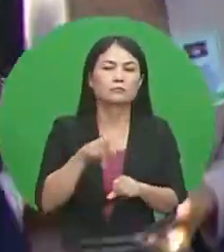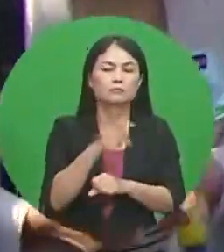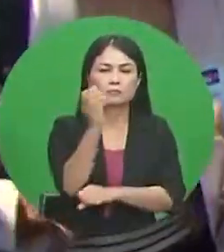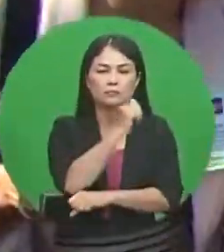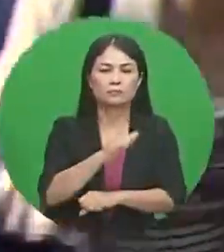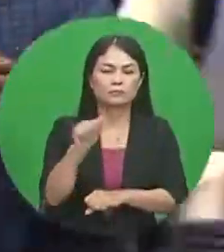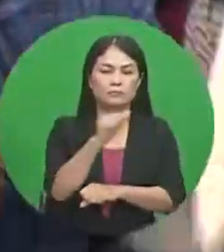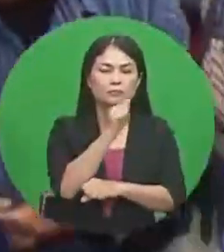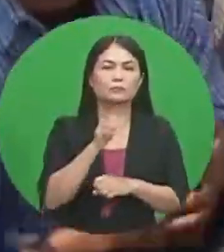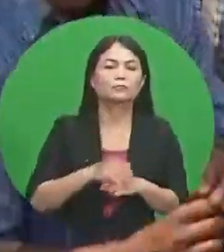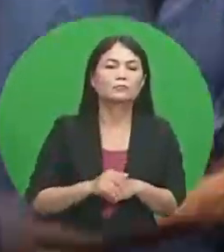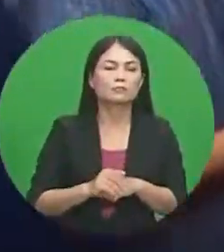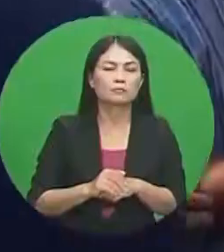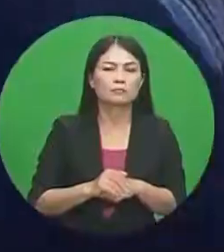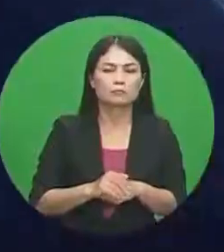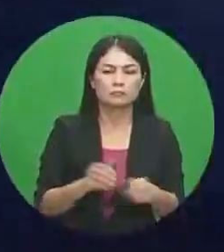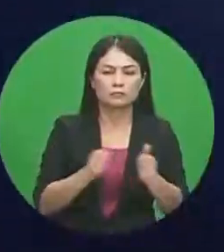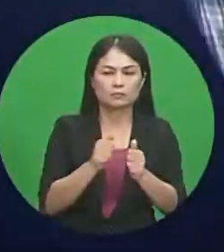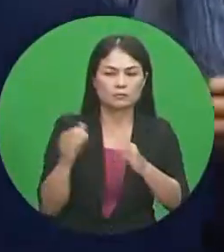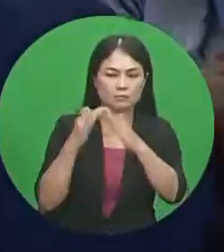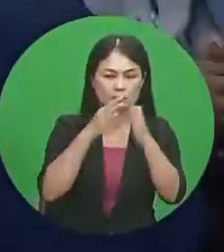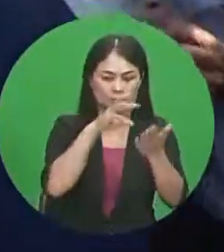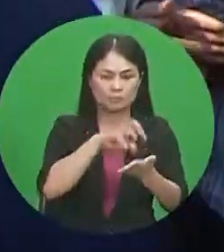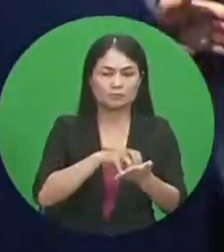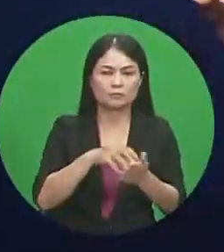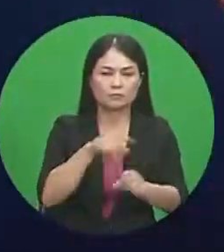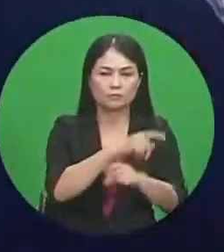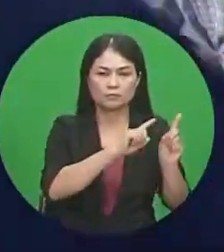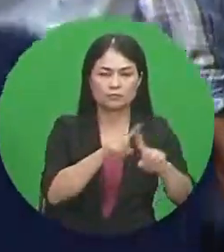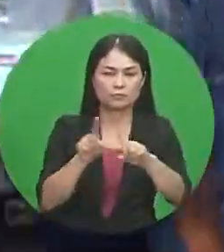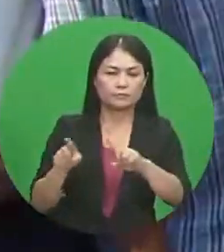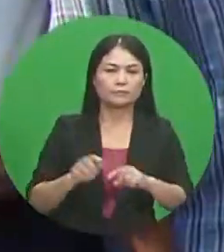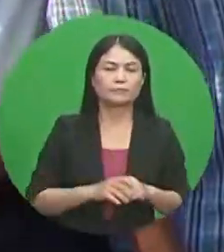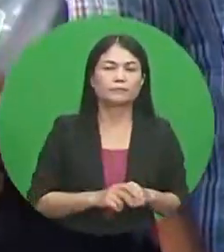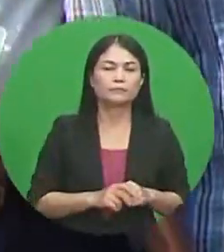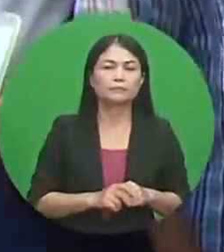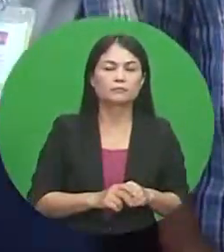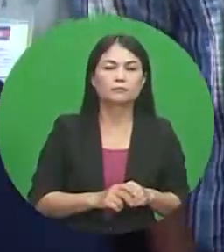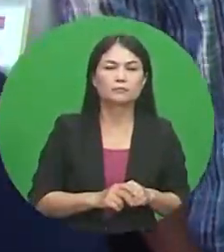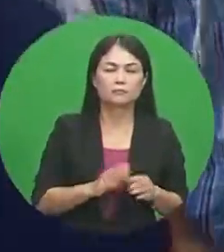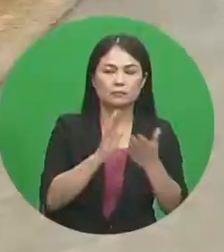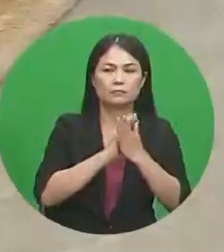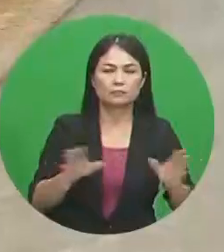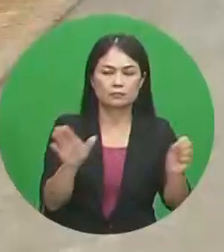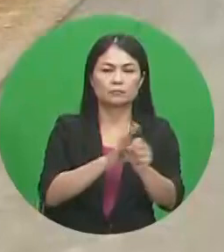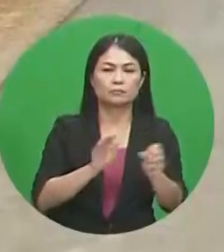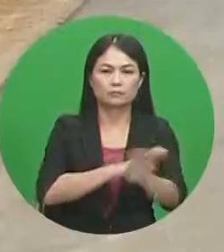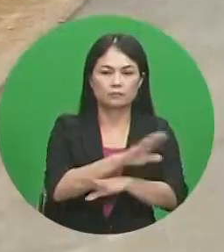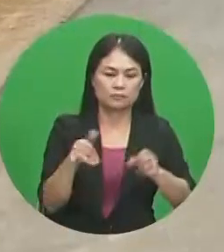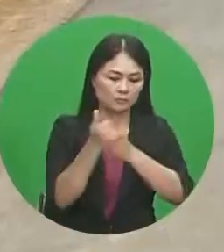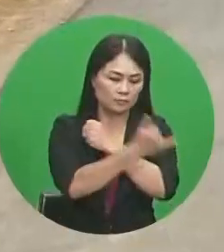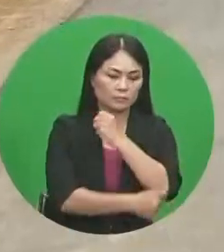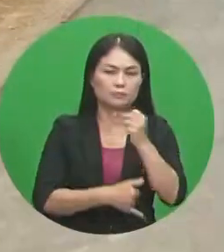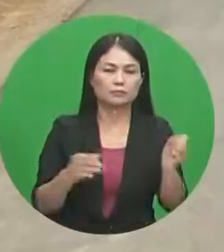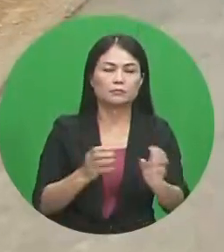រមានជ័យនិងជាមួយរាជធានីភ្នំពេញខេត្តផ្សេងផ្សេងទៀតសុខសន្តិភាពពេញលេញទូទាំងប្រទេស